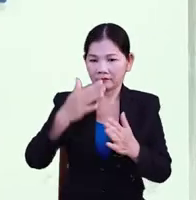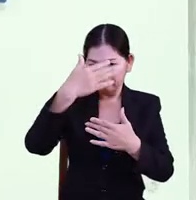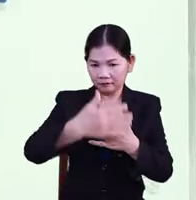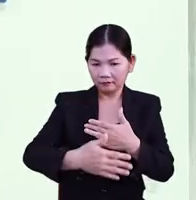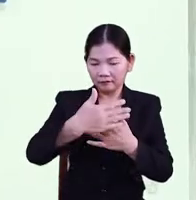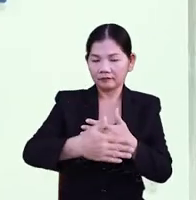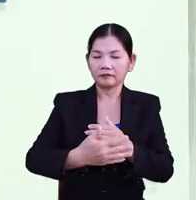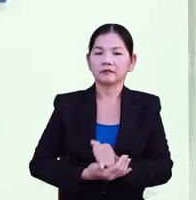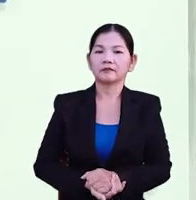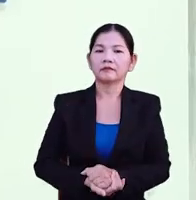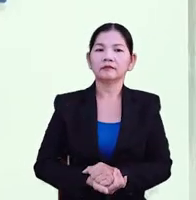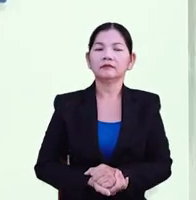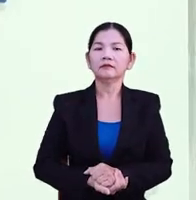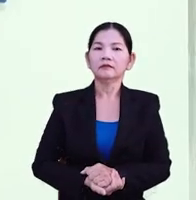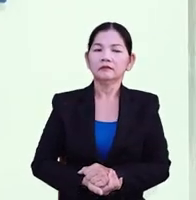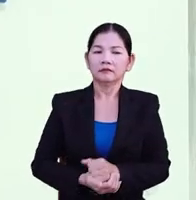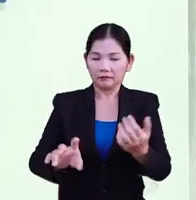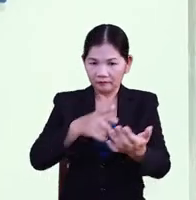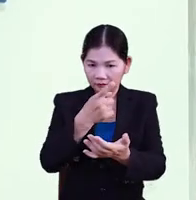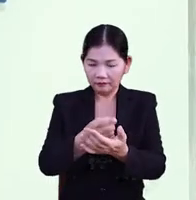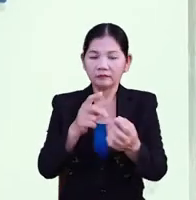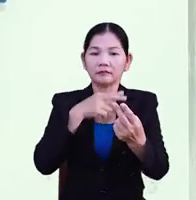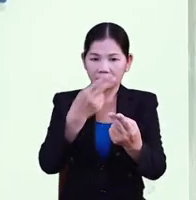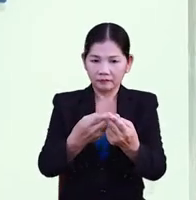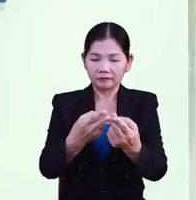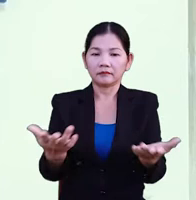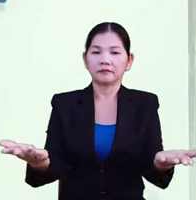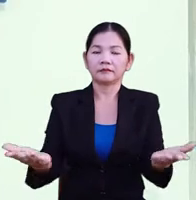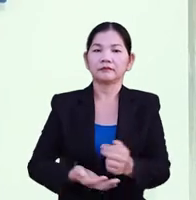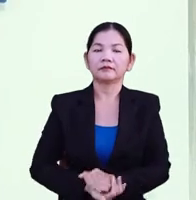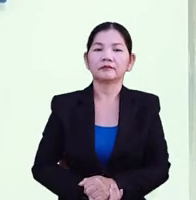กต่อโจร่วมชอยปรับเนี่ยครูแต่งออก